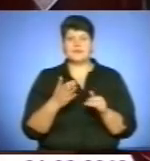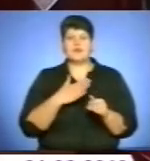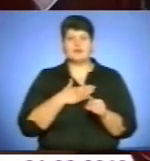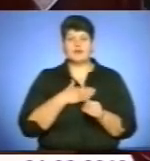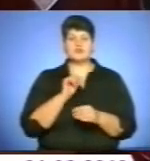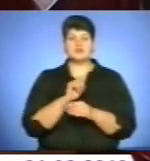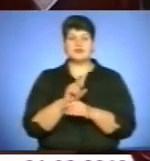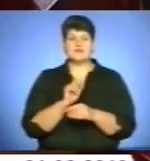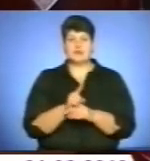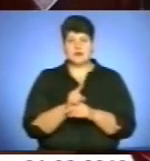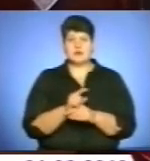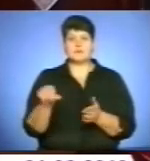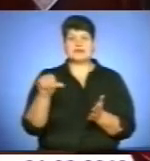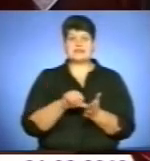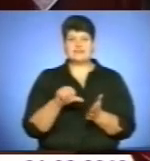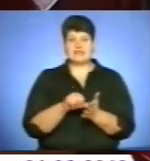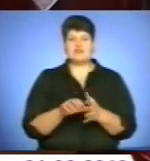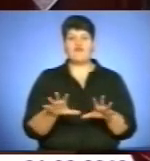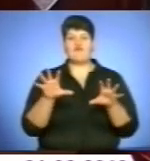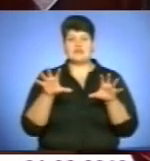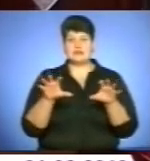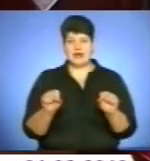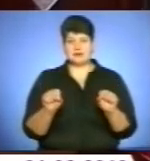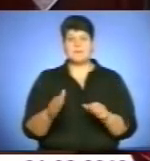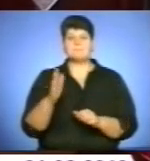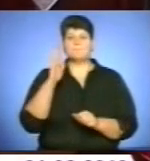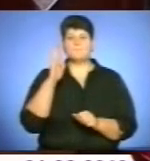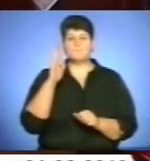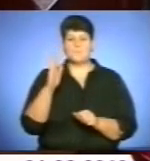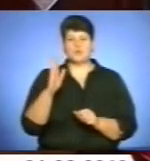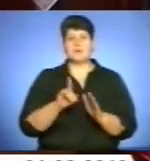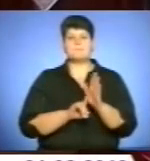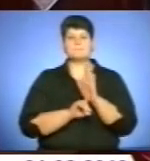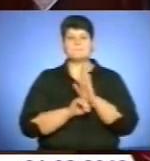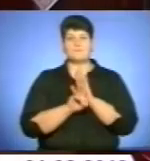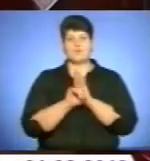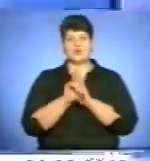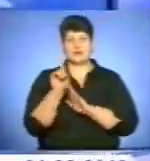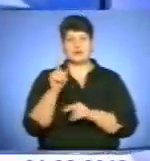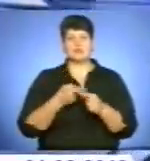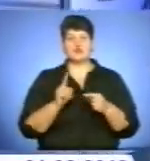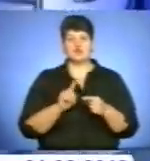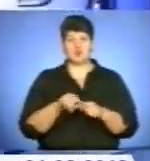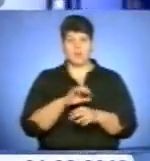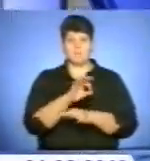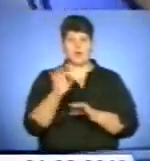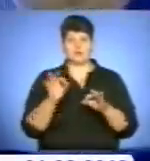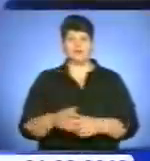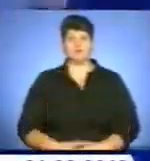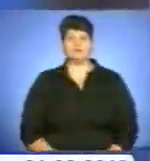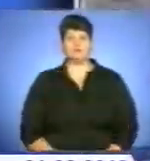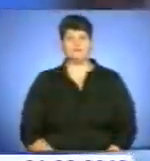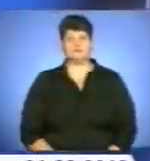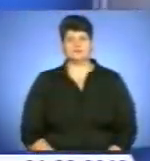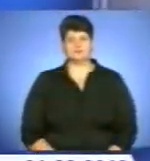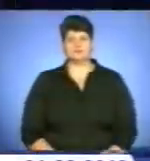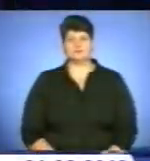завдання, завдання представників влади – бути зачинателями цього проєкту.